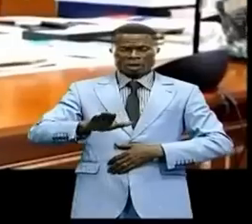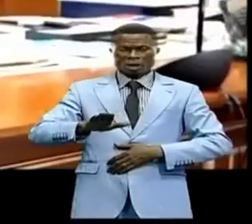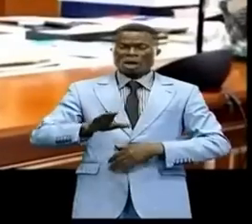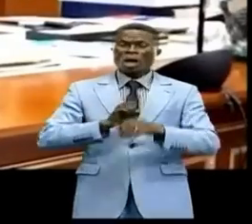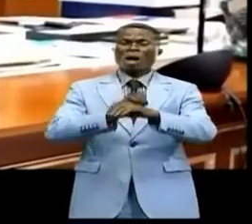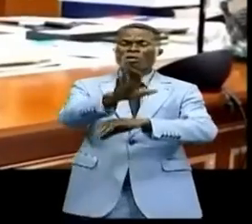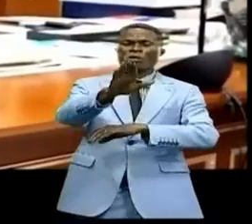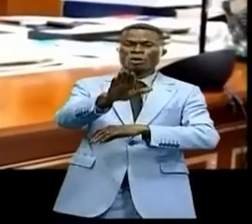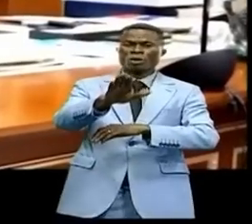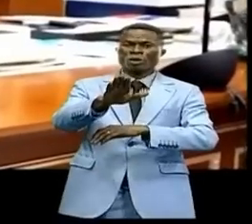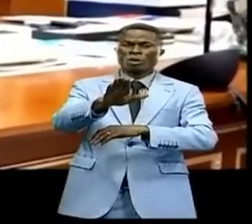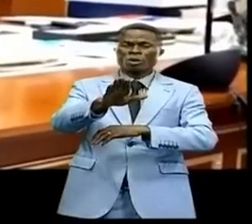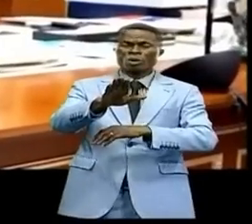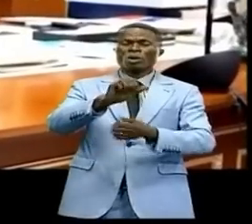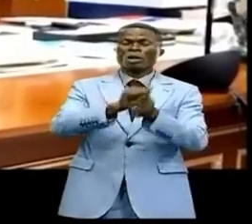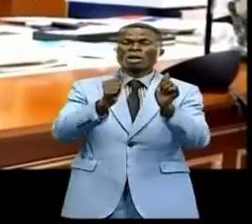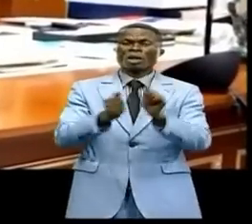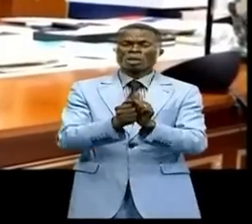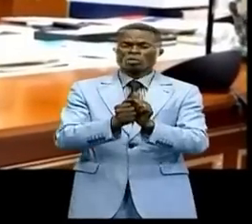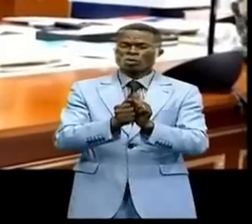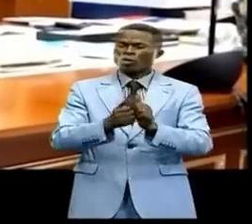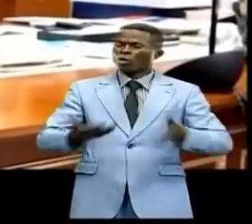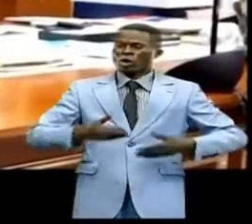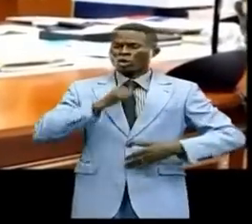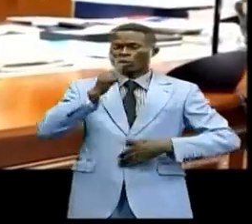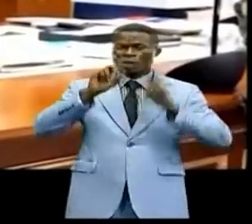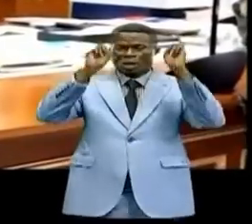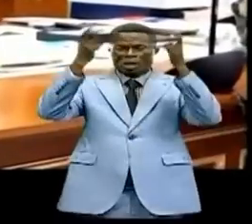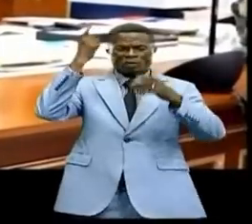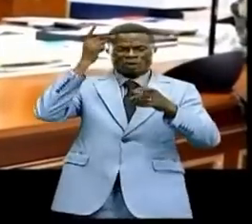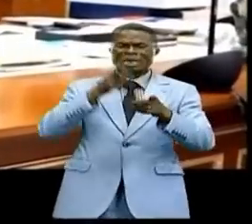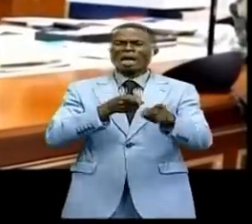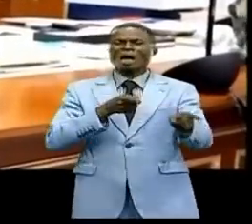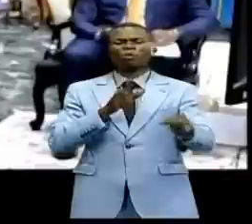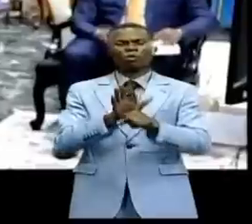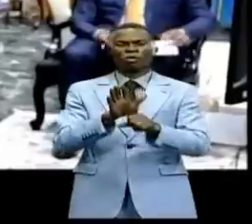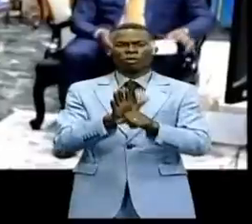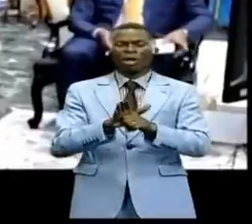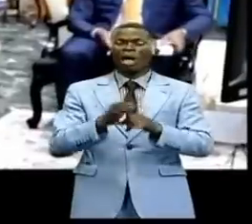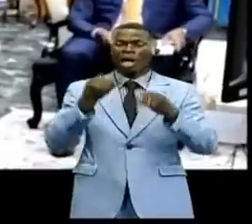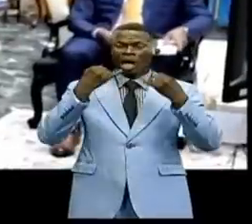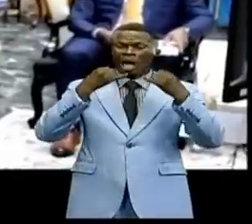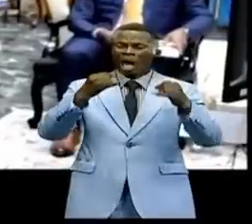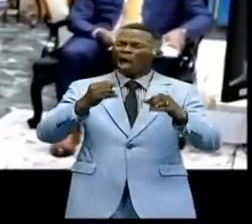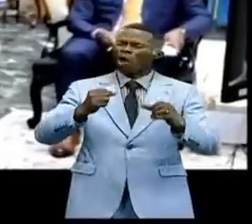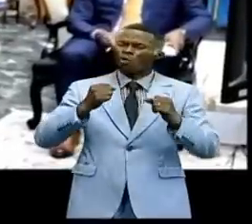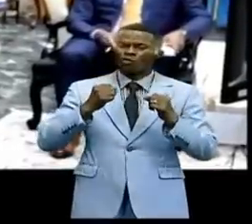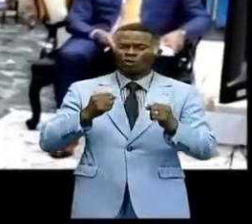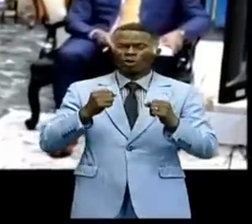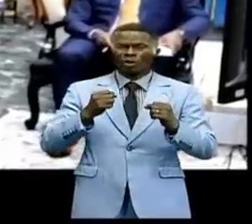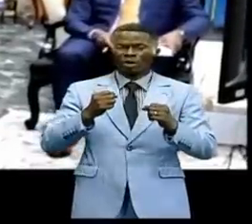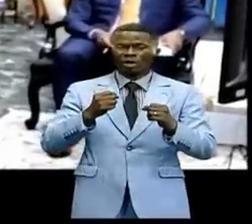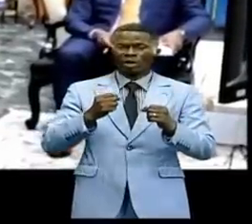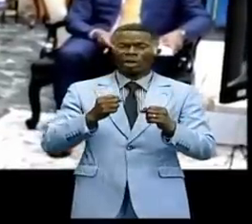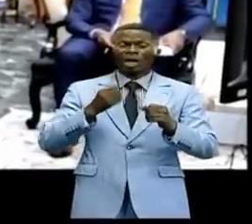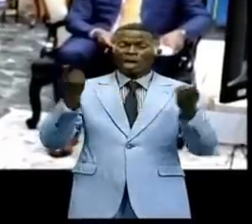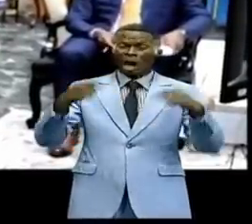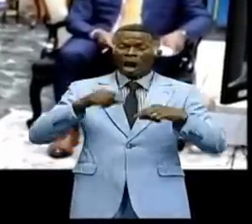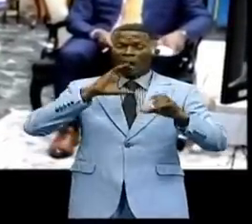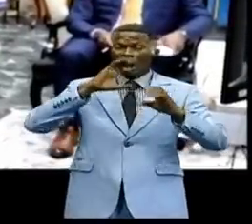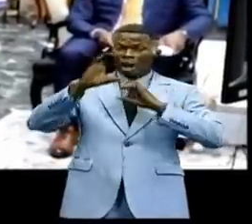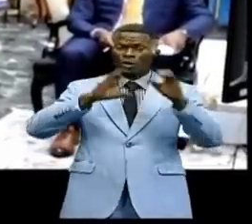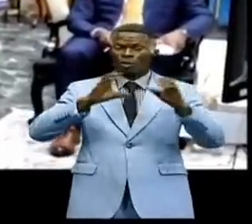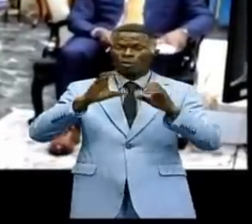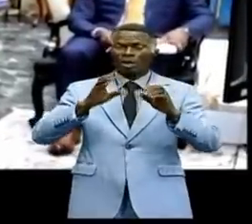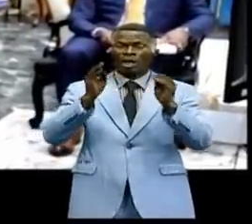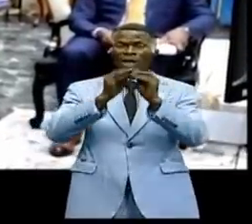déploré l'inquiétant phénomène des embouteillages dans la ville de Kinshasa. Il a rappelé avec insistance que lors de sa communication à